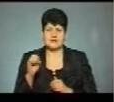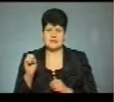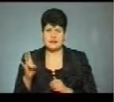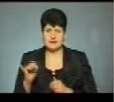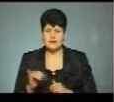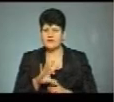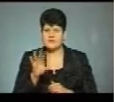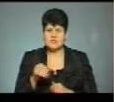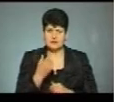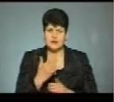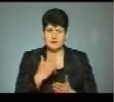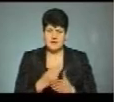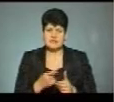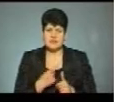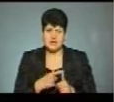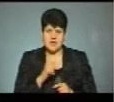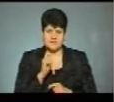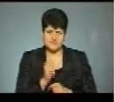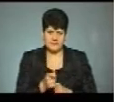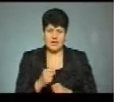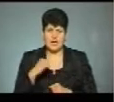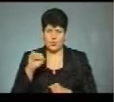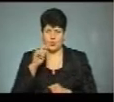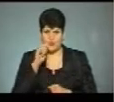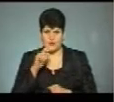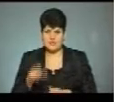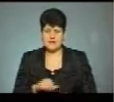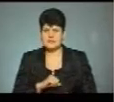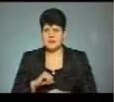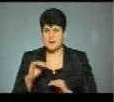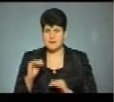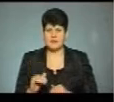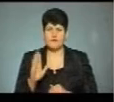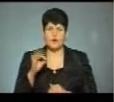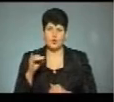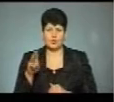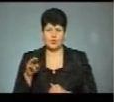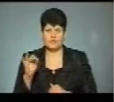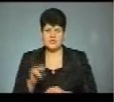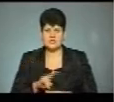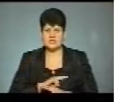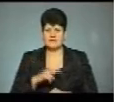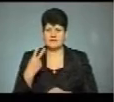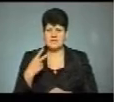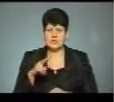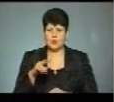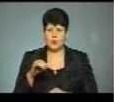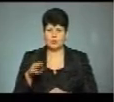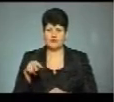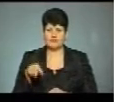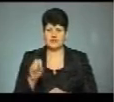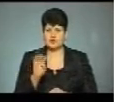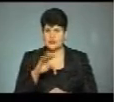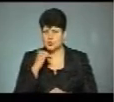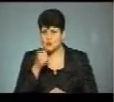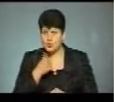України удостоєні звання Героя України. Наймолодший із них, Назарій Войтович, загинув 20 лютого 2014